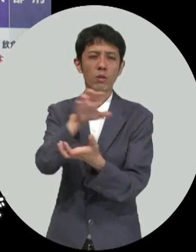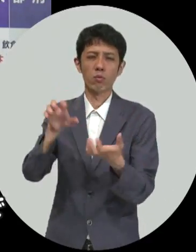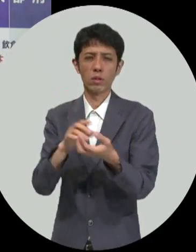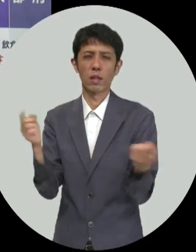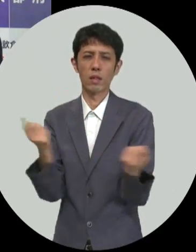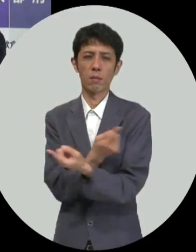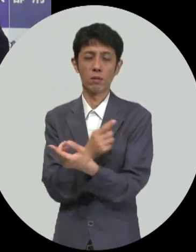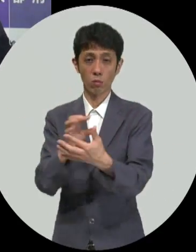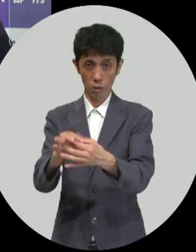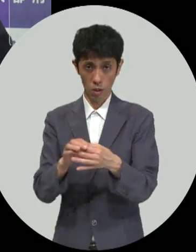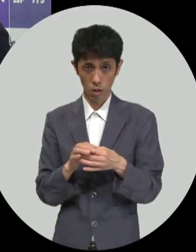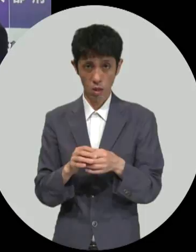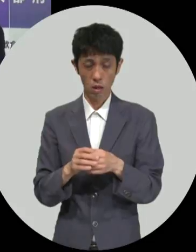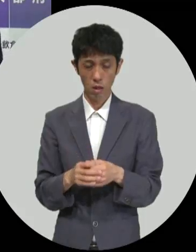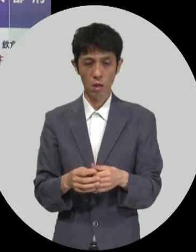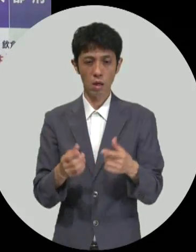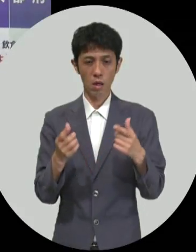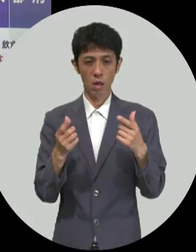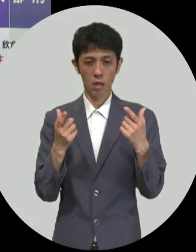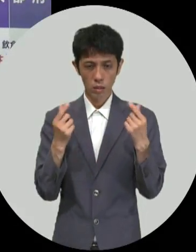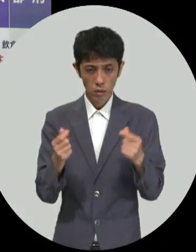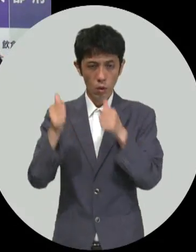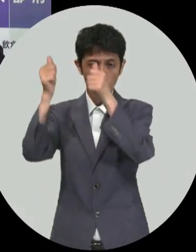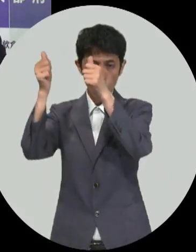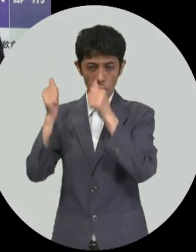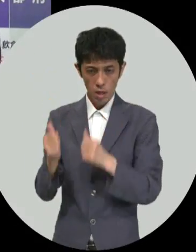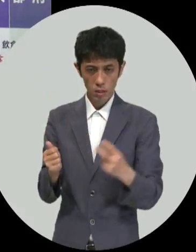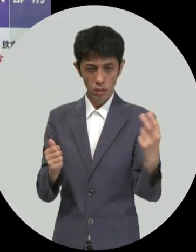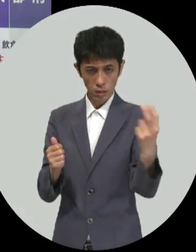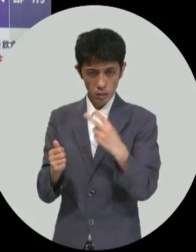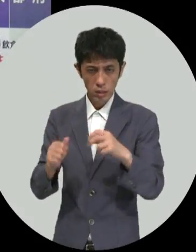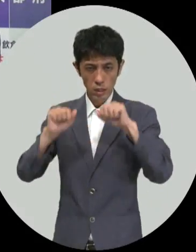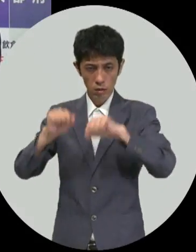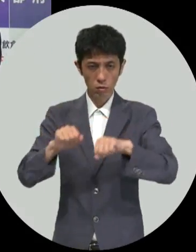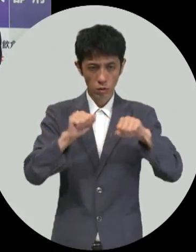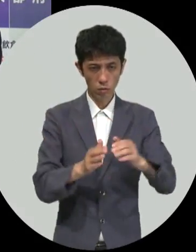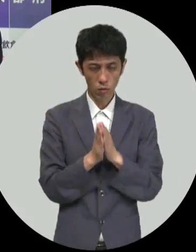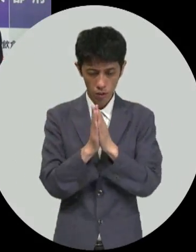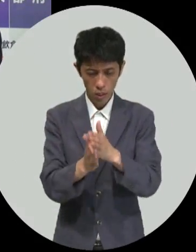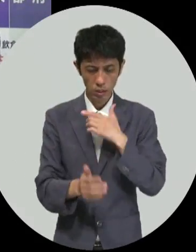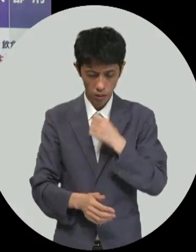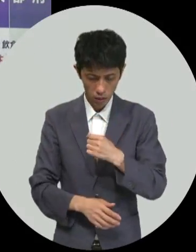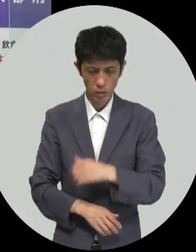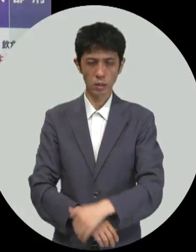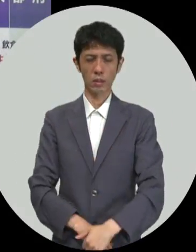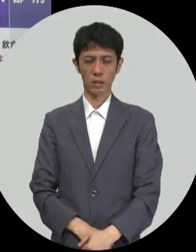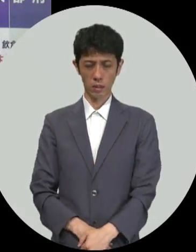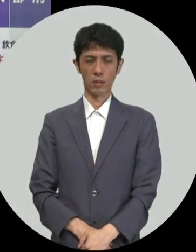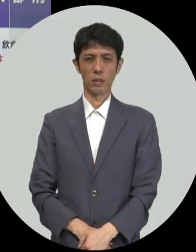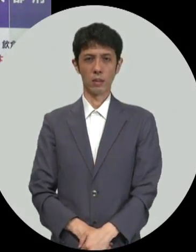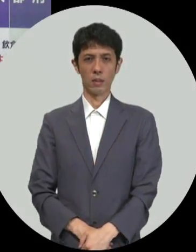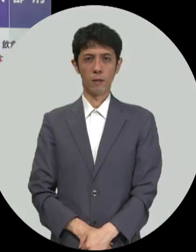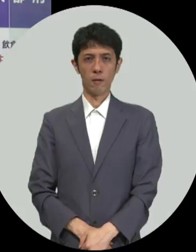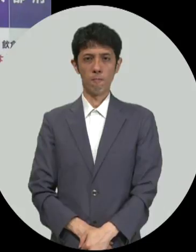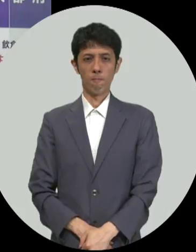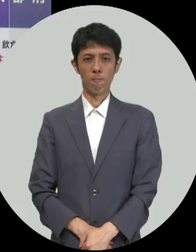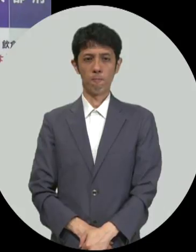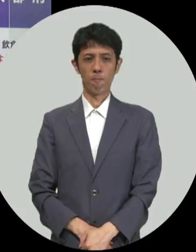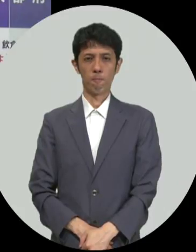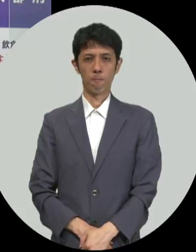、ホームページでぜひともご確認をいただきたいというふうに思っております。